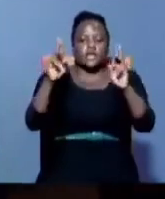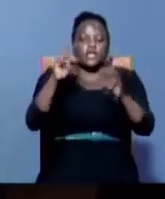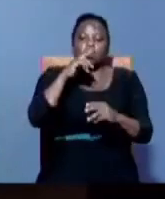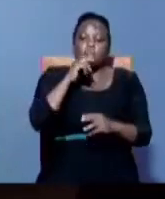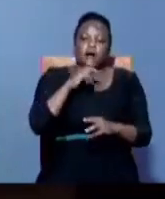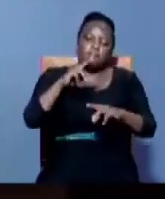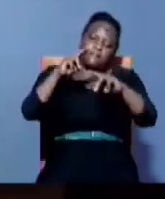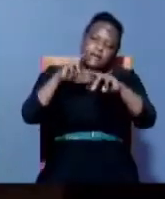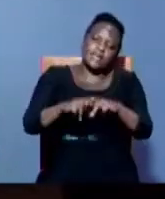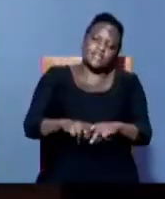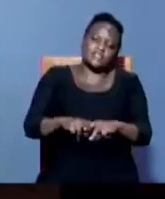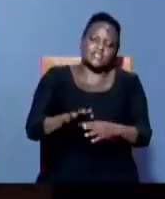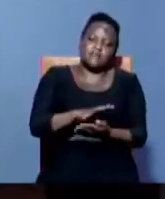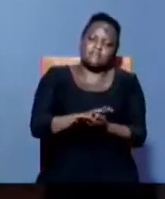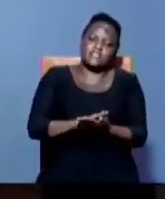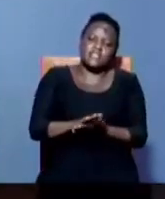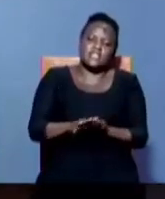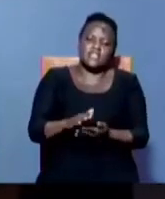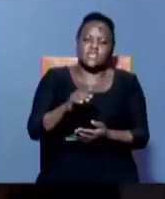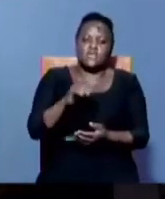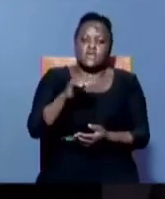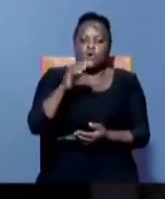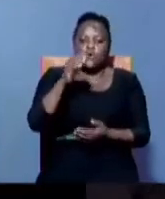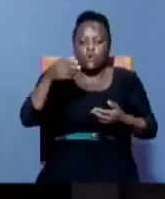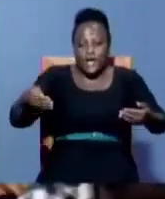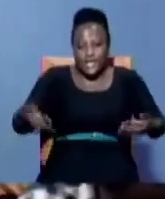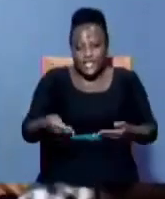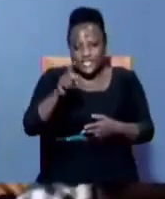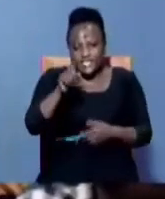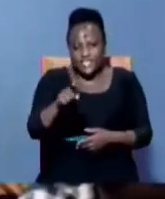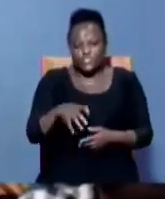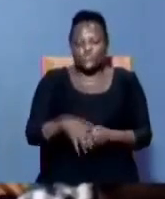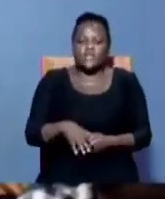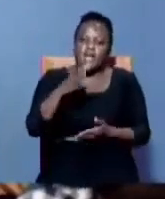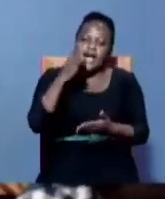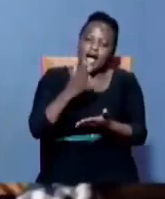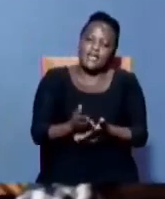na msingi wa kiti hicho haki na hukumu.